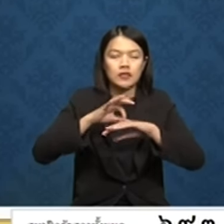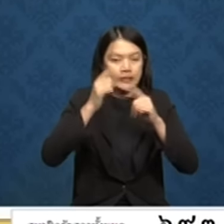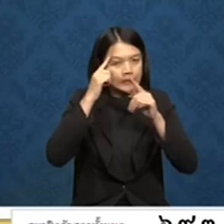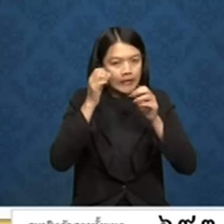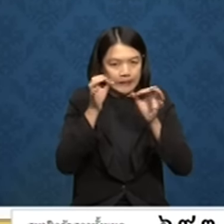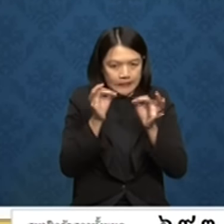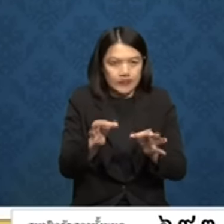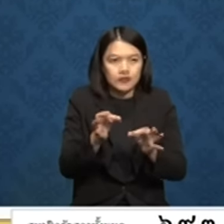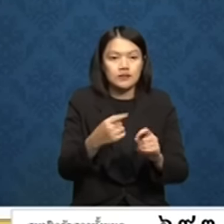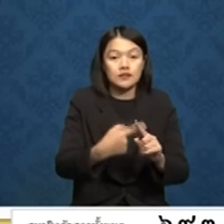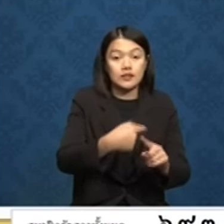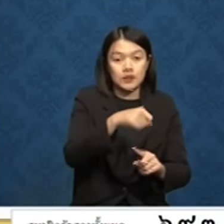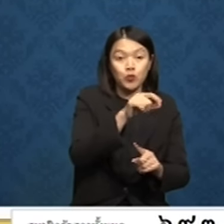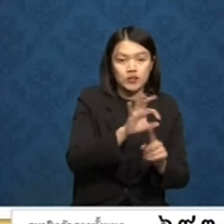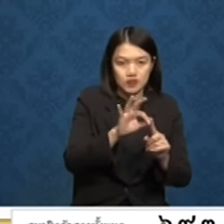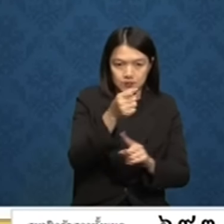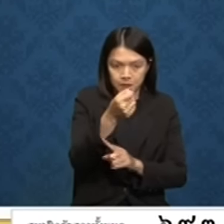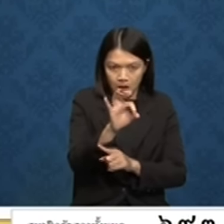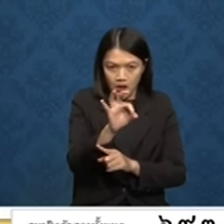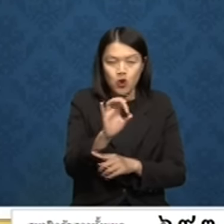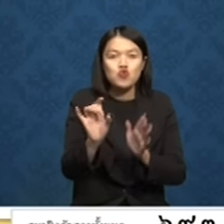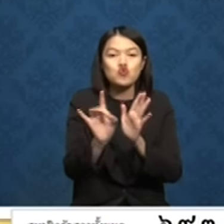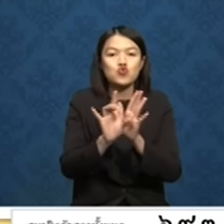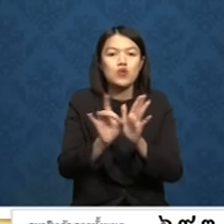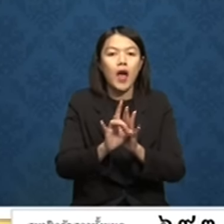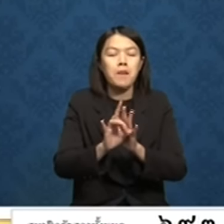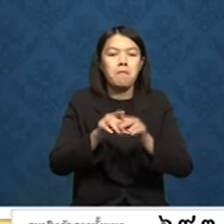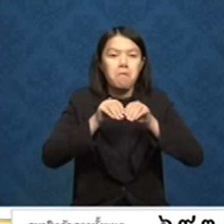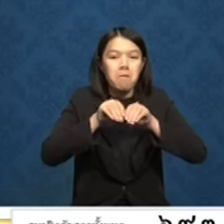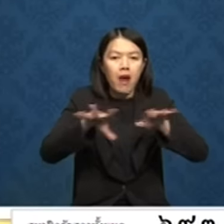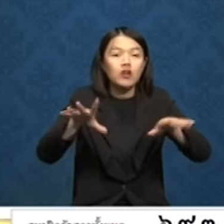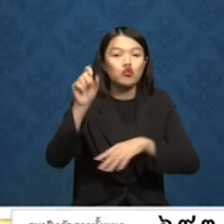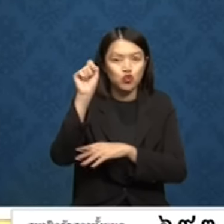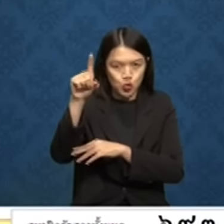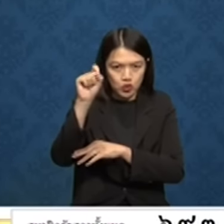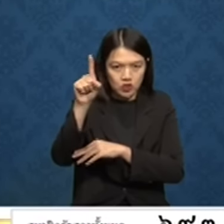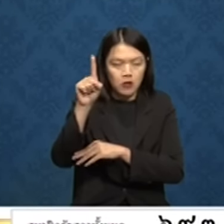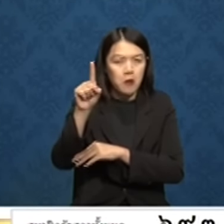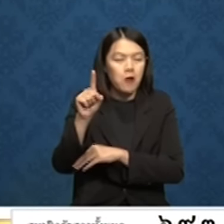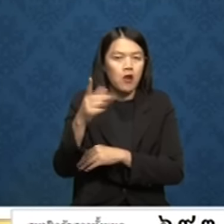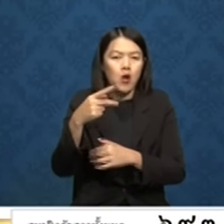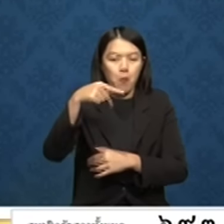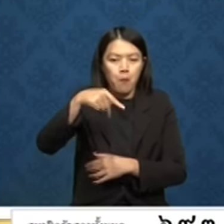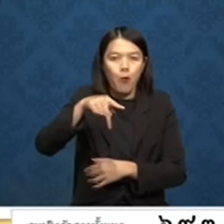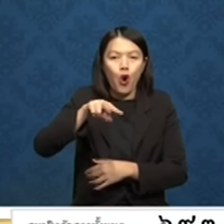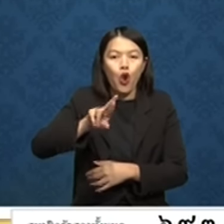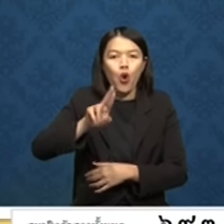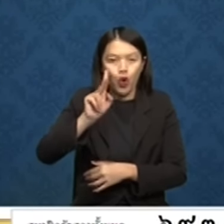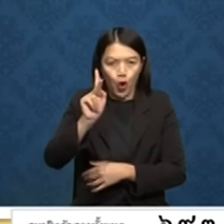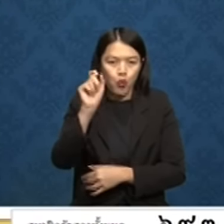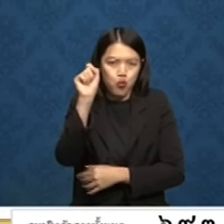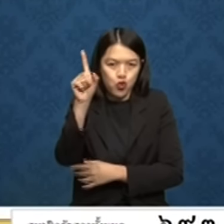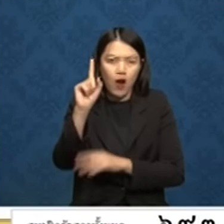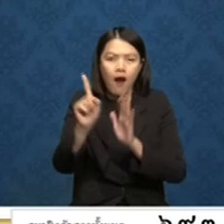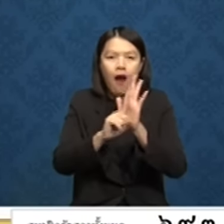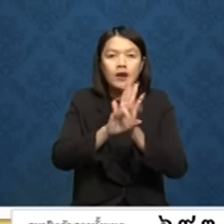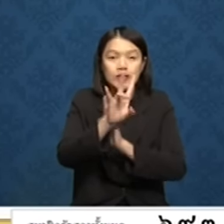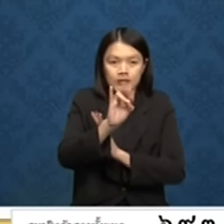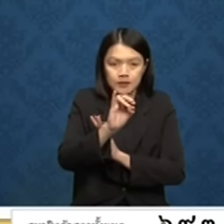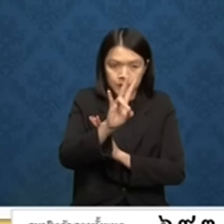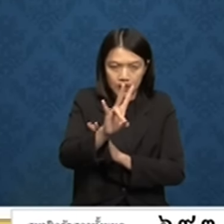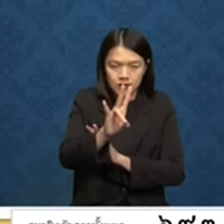จคือ19ตุลาคมนี้นะครับเป็นวันสุดท้ายของการประกาศสถานการณ์ฉุกเฉินที่มีความร้ายแรงหรือว่าพ.ร.ก.ฉุกเฉินเป็นครั้งที่77